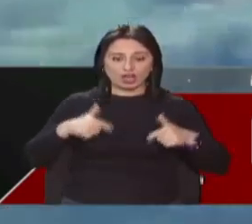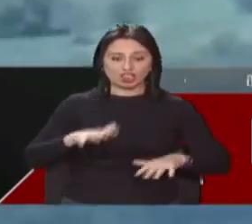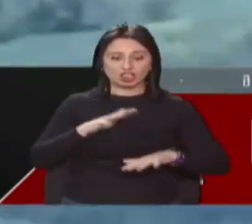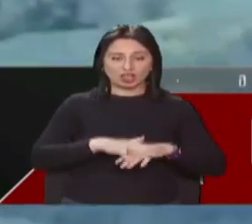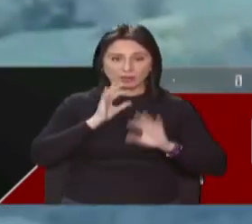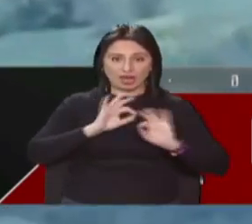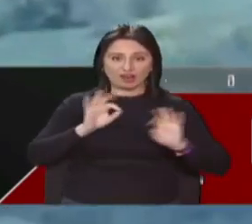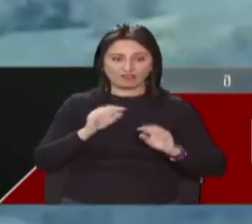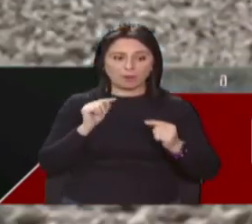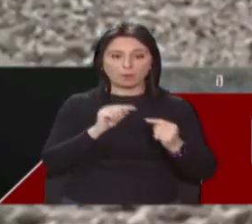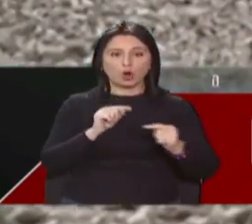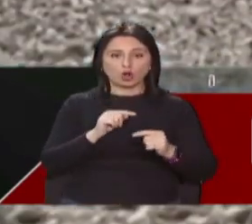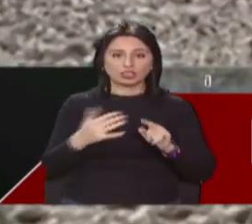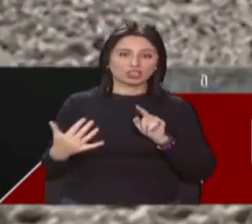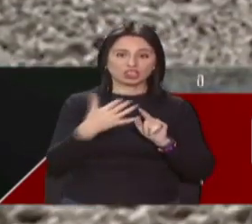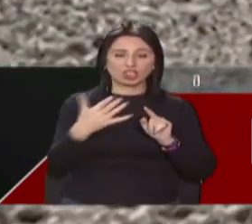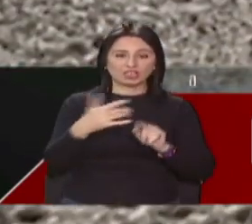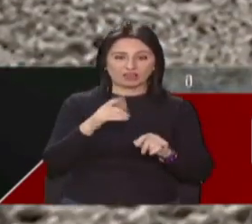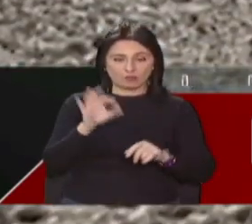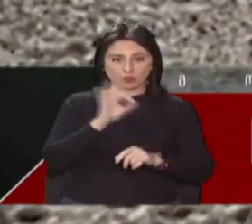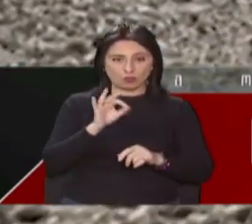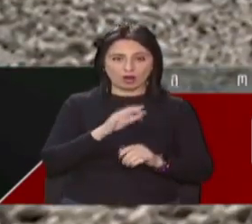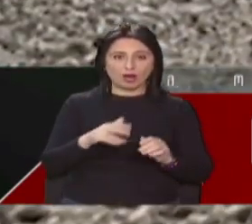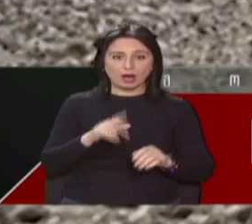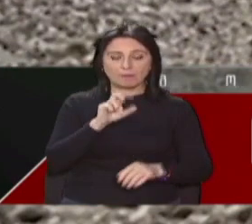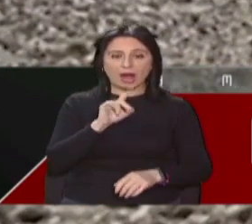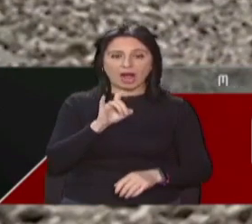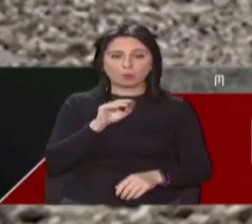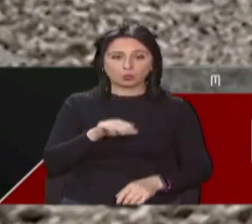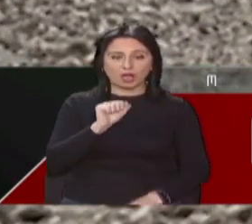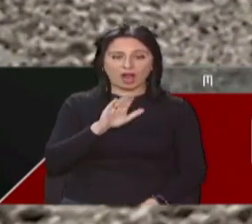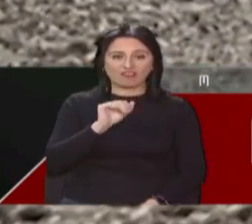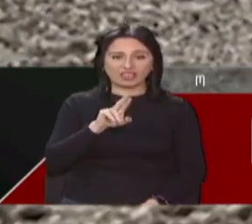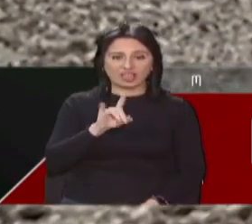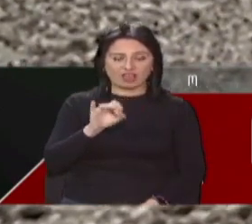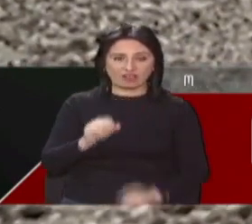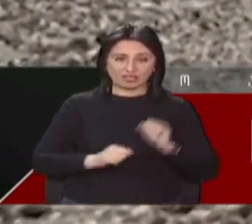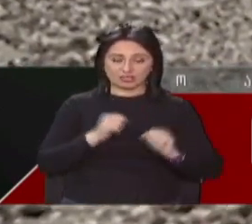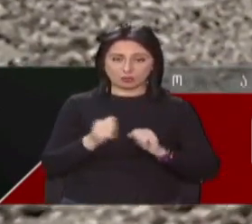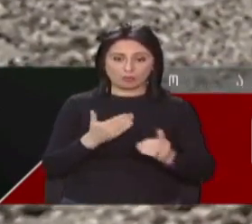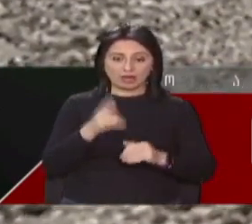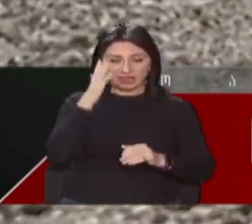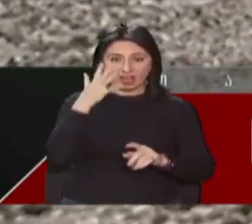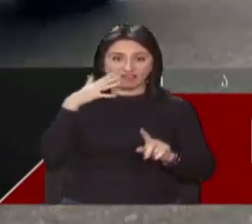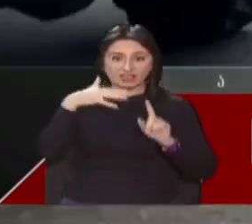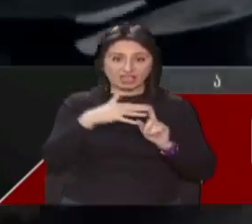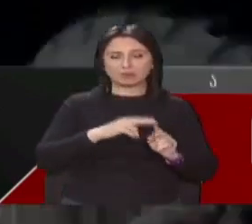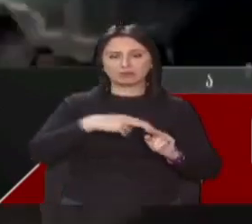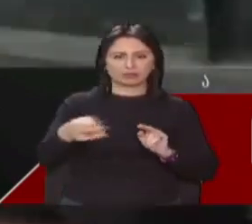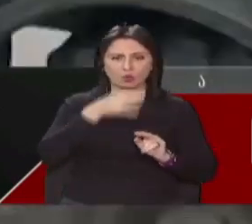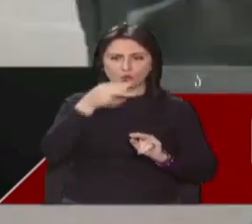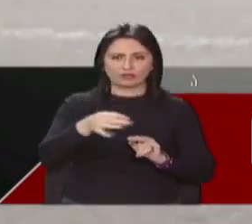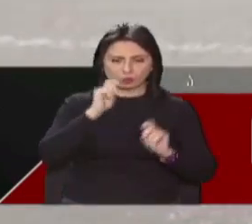გენშტაბში განმარტავენ, მოწინააღმდეგე შეტევების განხორციელებას ბახმუტისა და აბდეევკას მიმართულებით ცდილობს, თუმცა მათ თავდასხმების მოგერიება